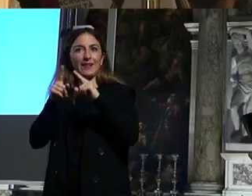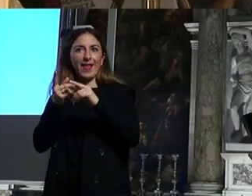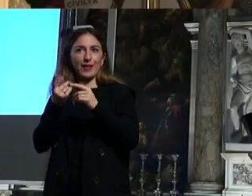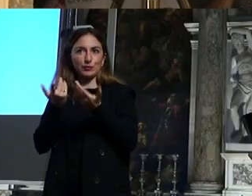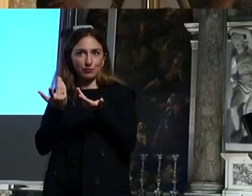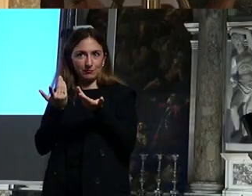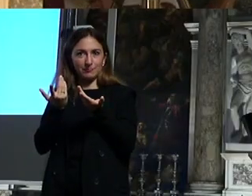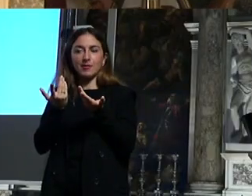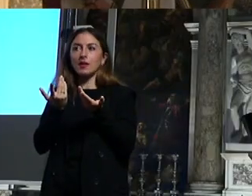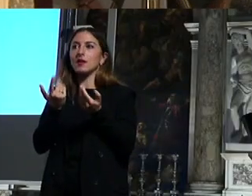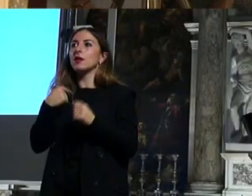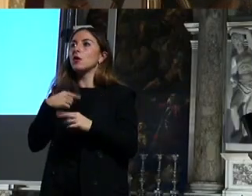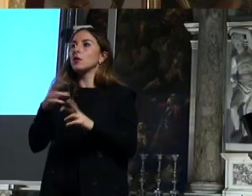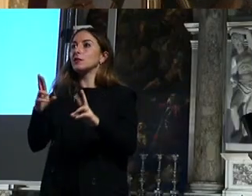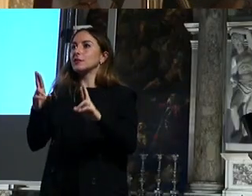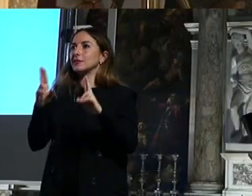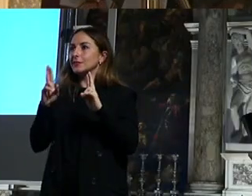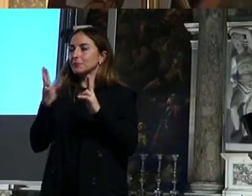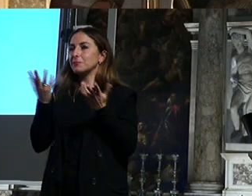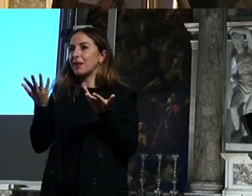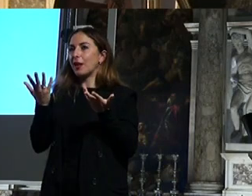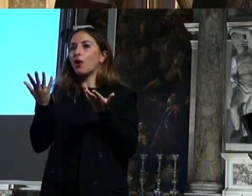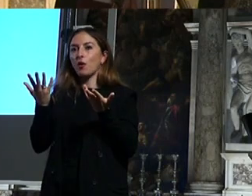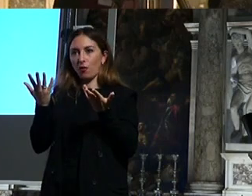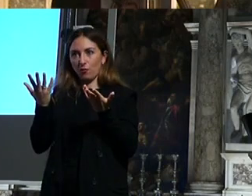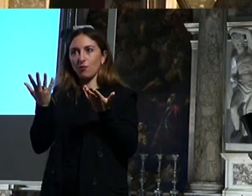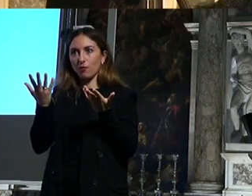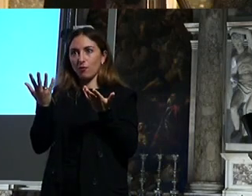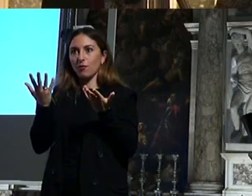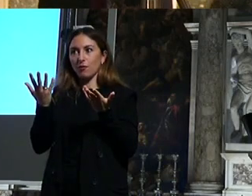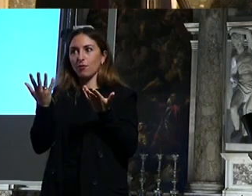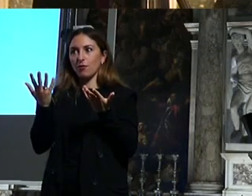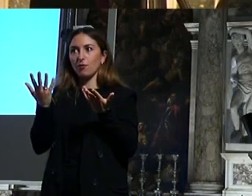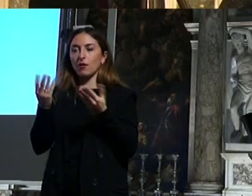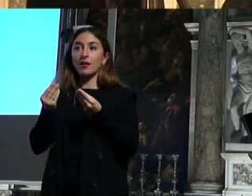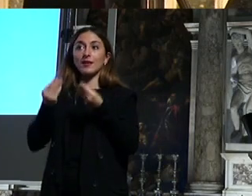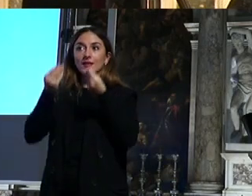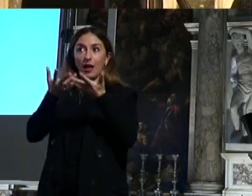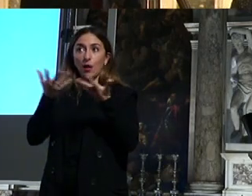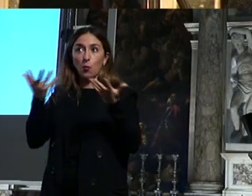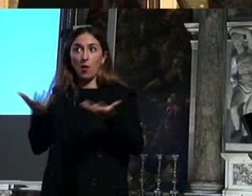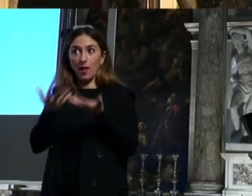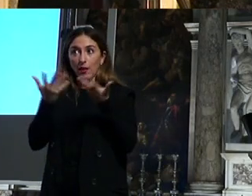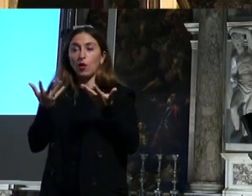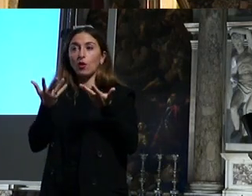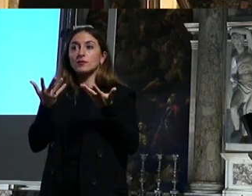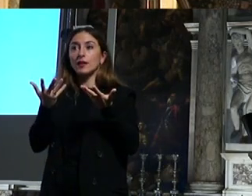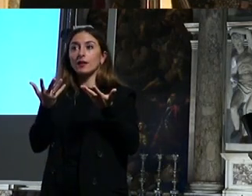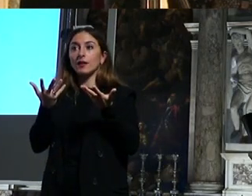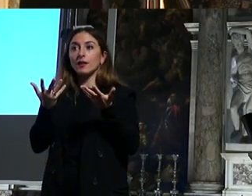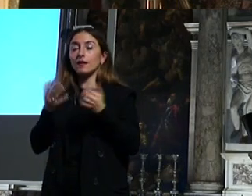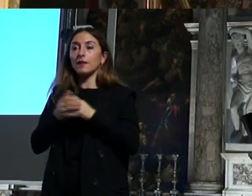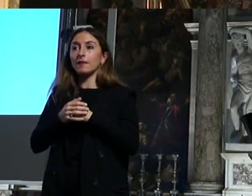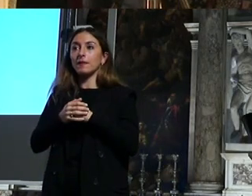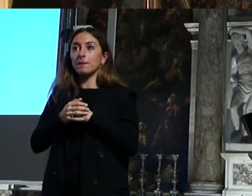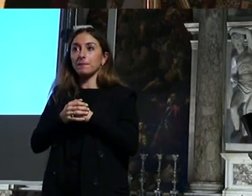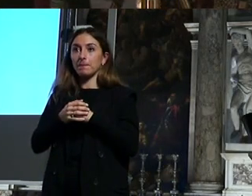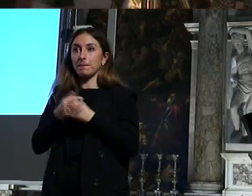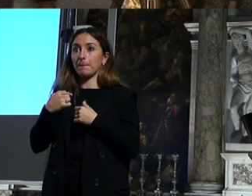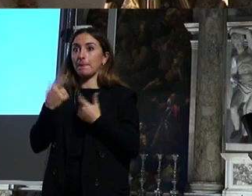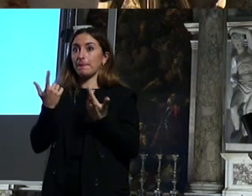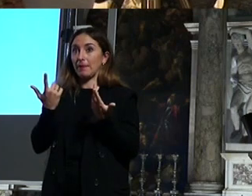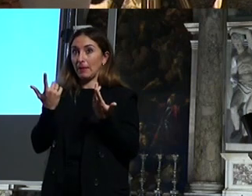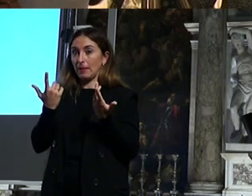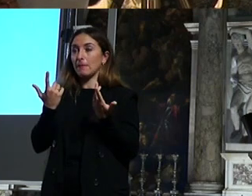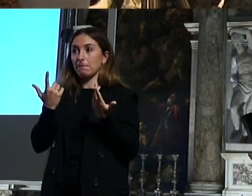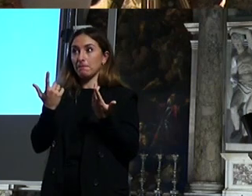Io spero di aver dato qualcosa a, e sicuramente non insegnato al comitato scientifico, ma data la speranza e